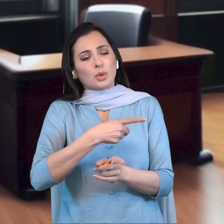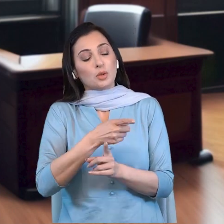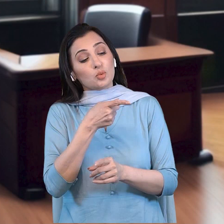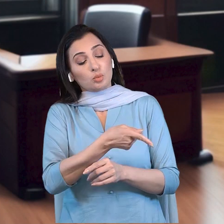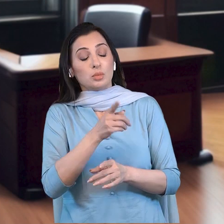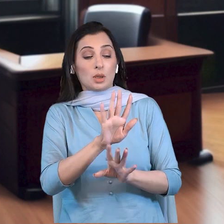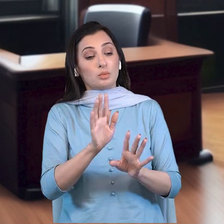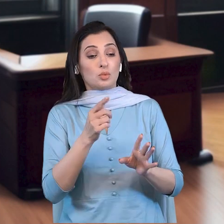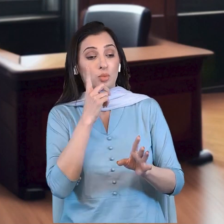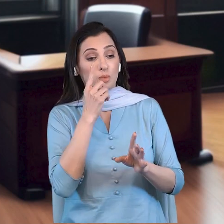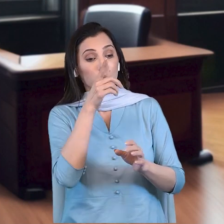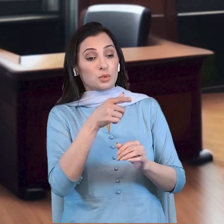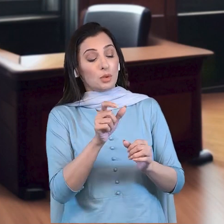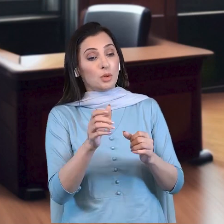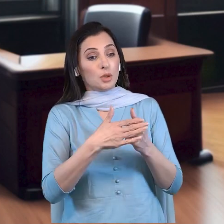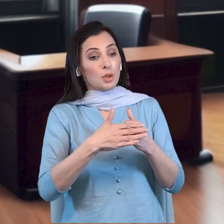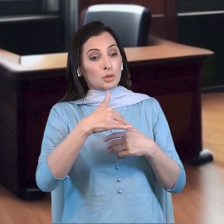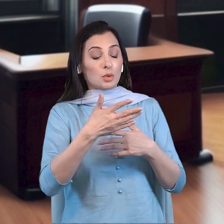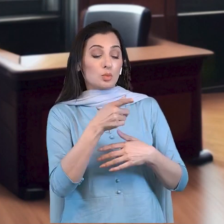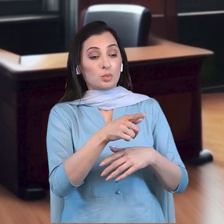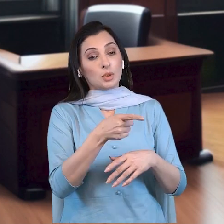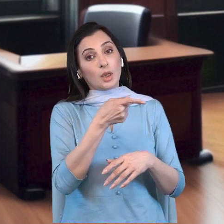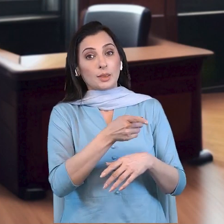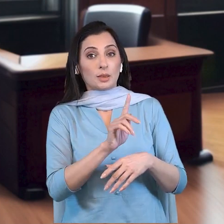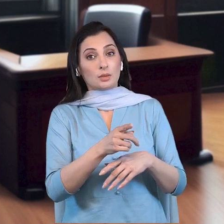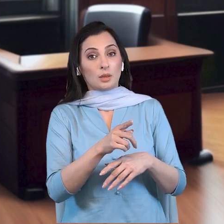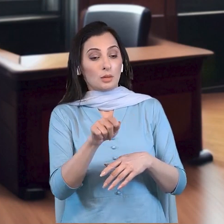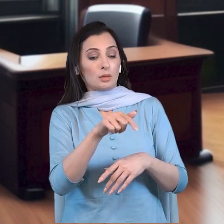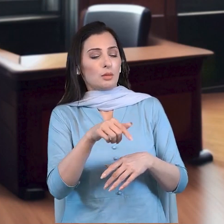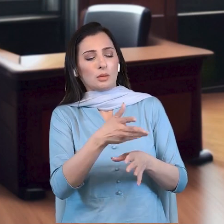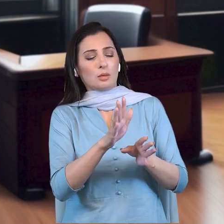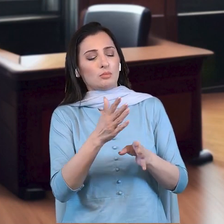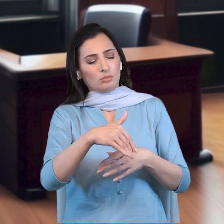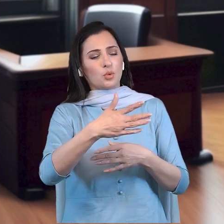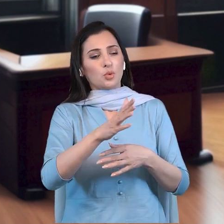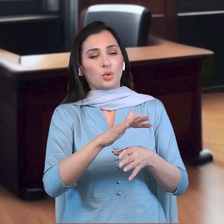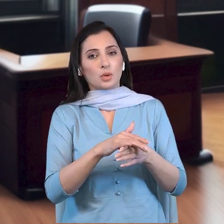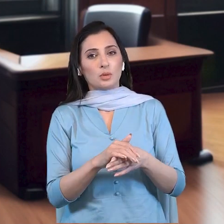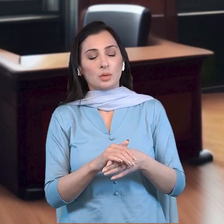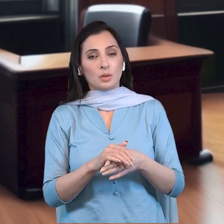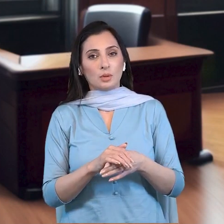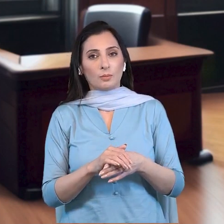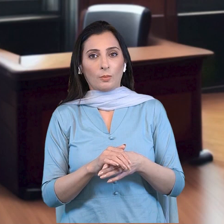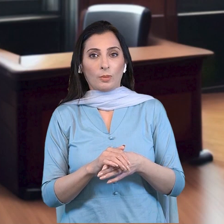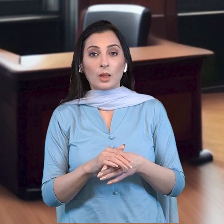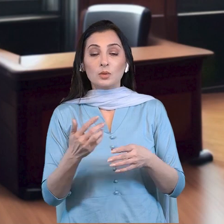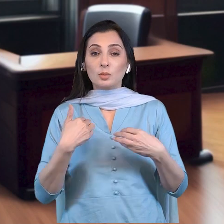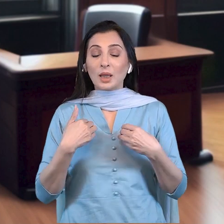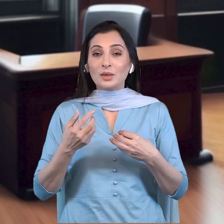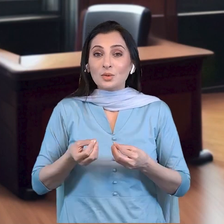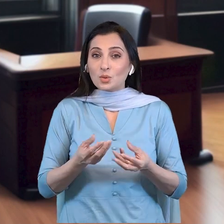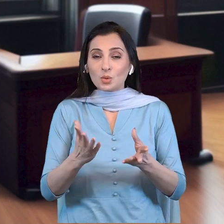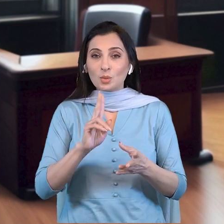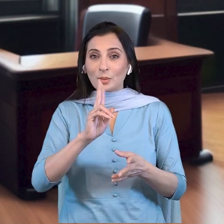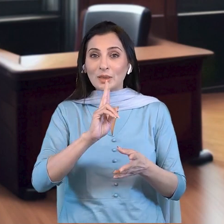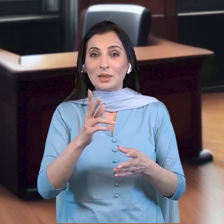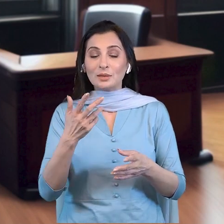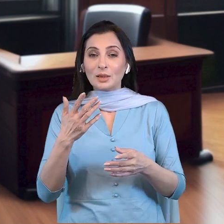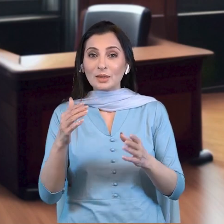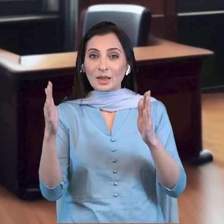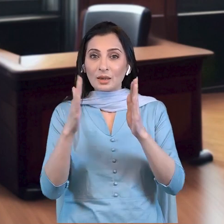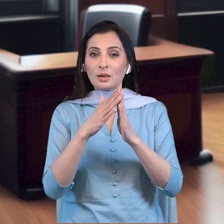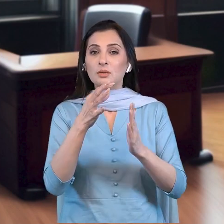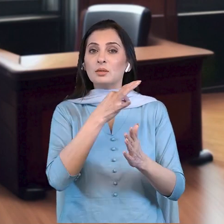گھر کی پرائیویسی جب تک مینٹین نہیں رکھیں گے تب تک یہ انوالومنٹ رہے گی آؤٹ سائڈر